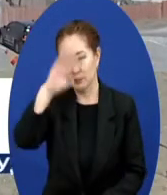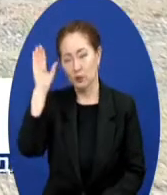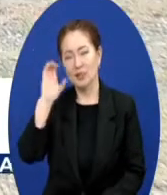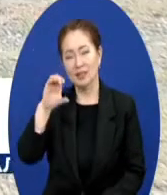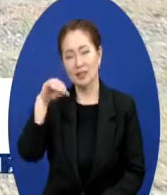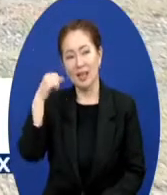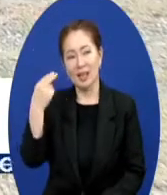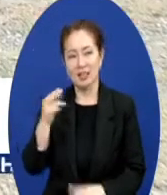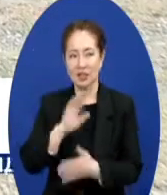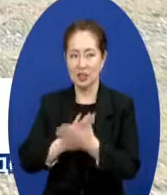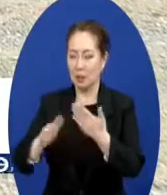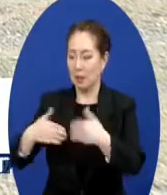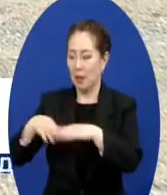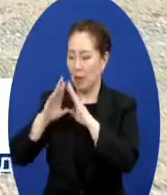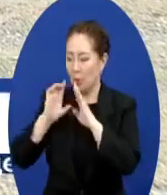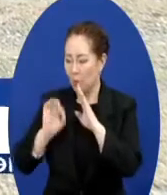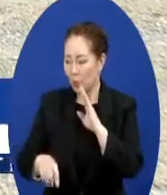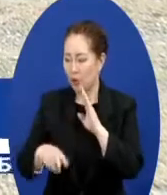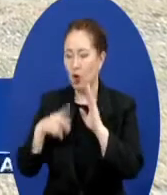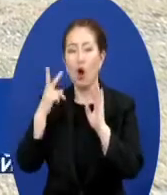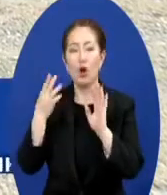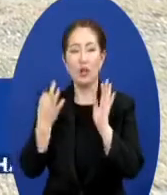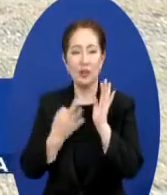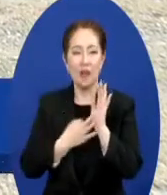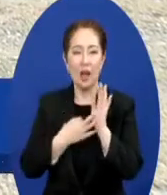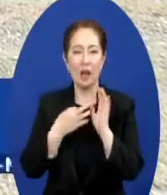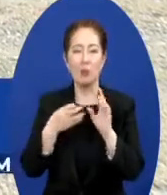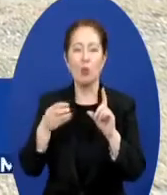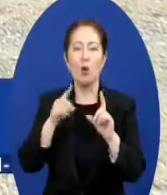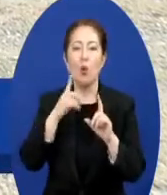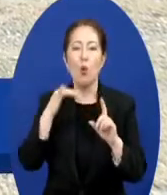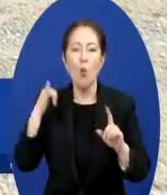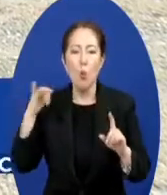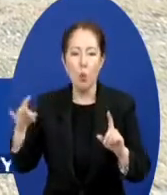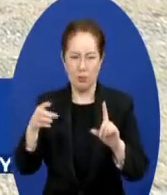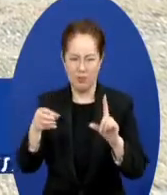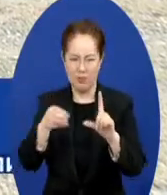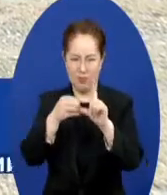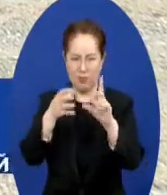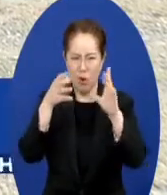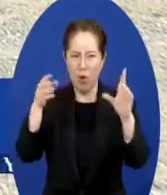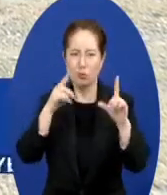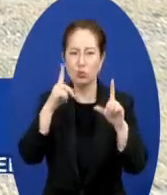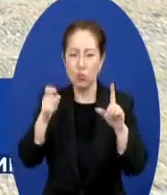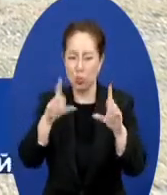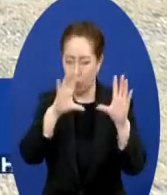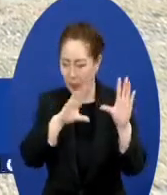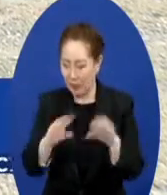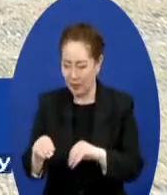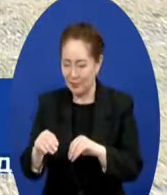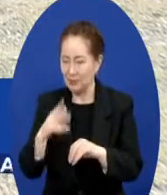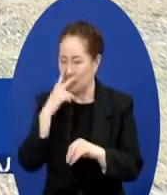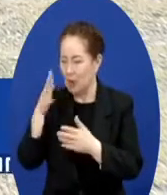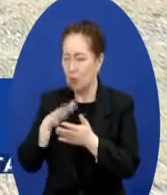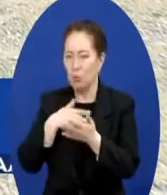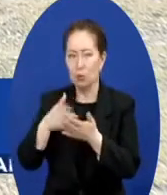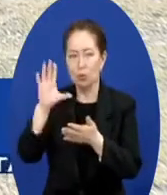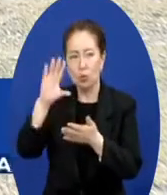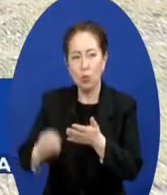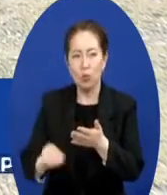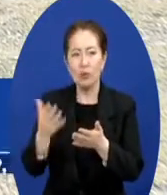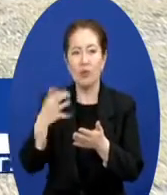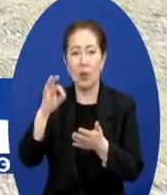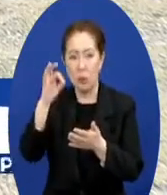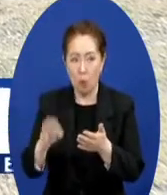За дулааны станц шинээр байгуулснаар 28 уурын зуух буух юм боломжтой юм. За ингэснээр агарын бохирдол 50 хүртэл хувиар буух боломжтой